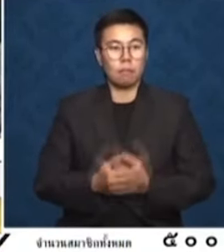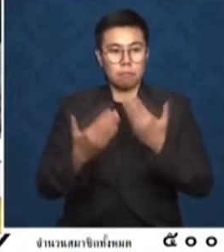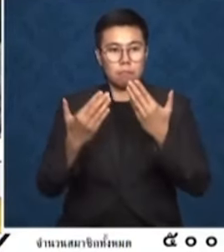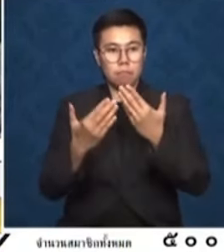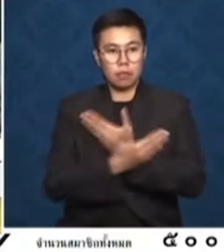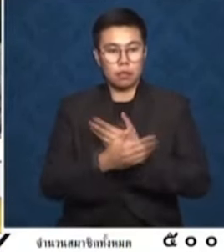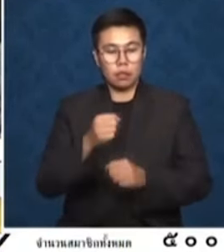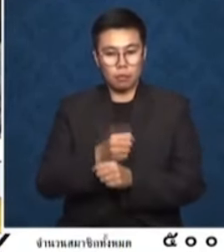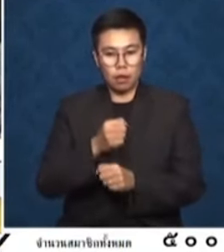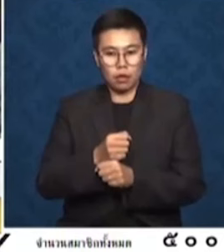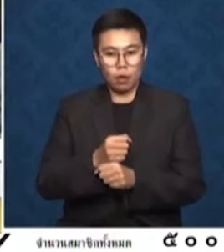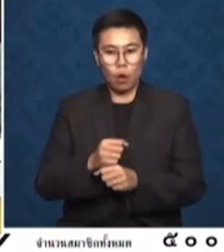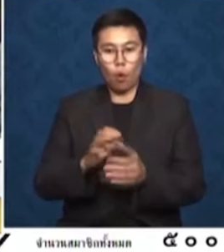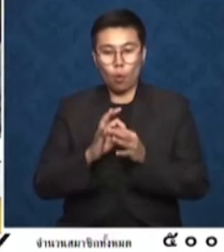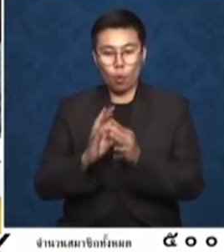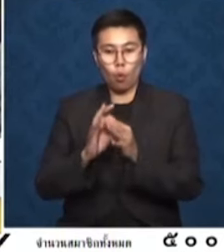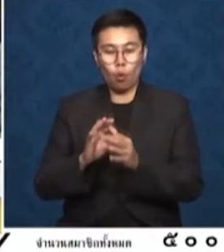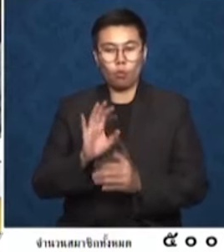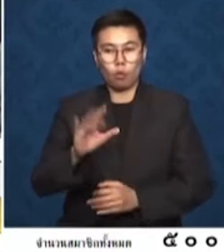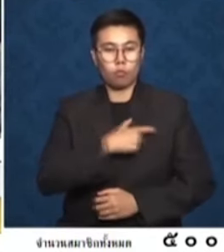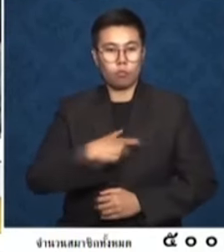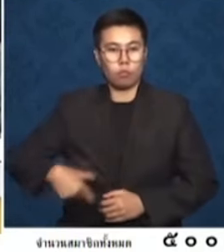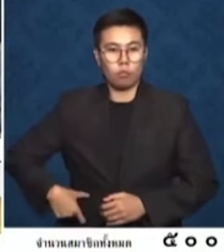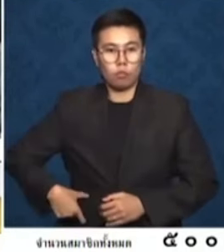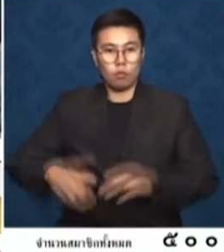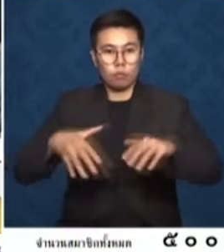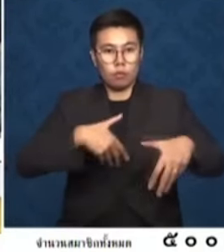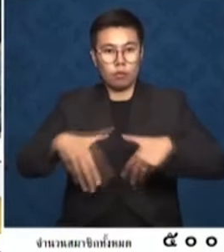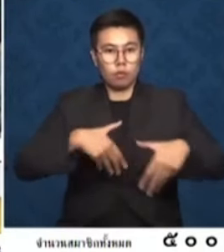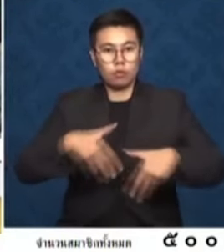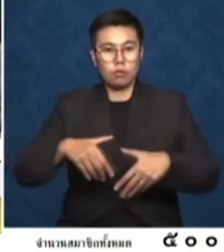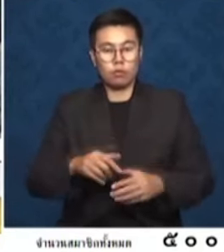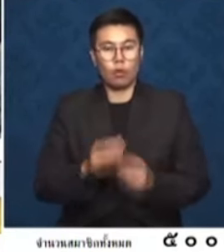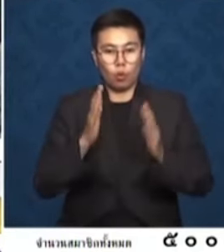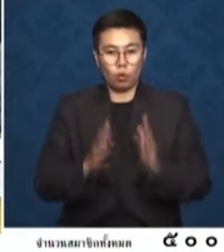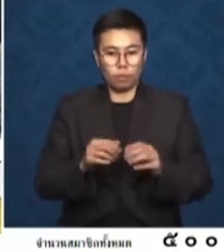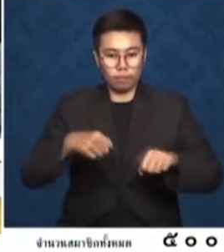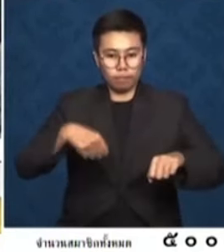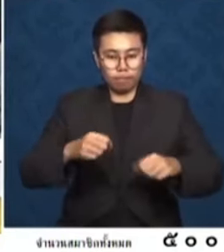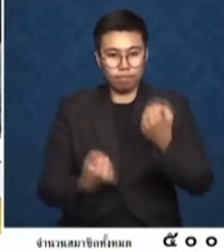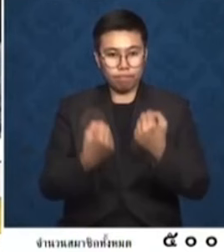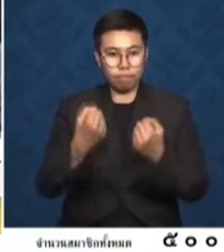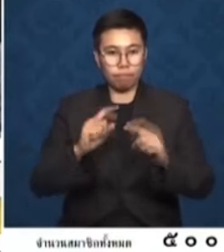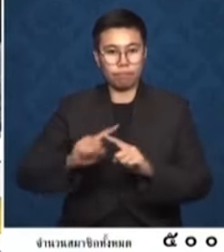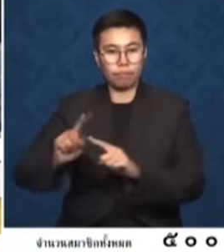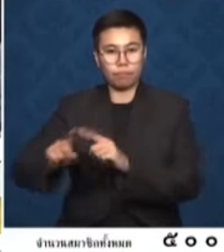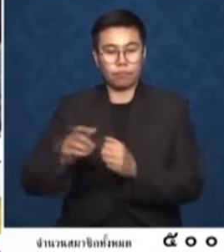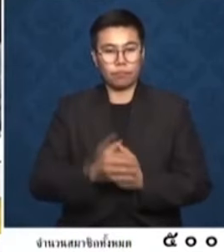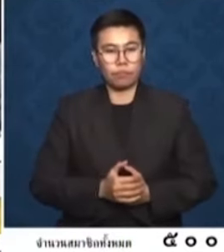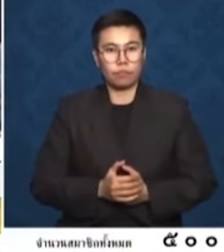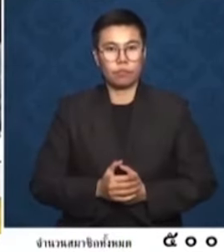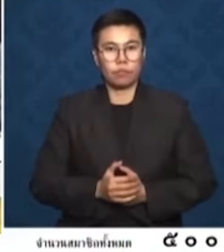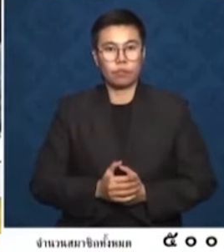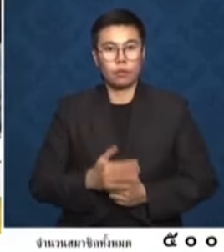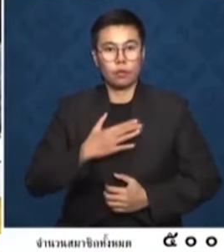ให้ความห่วงใยของท่านสื่อไปยังพี่น้องประชาชนโดยเฉพาะผู้ใช้รถใช้ถนนครับผมขออนุญาต